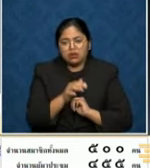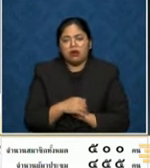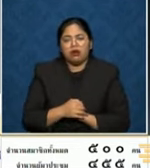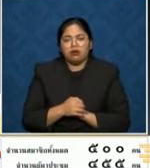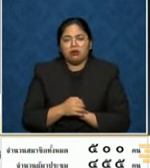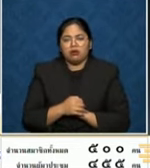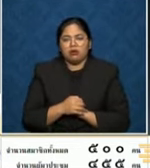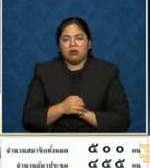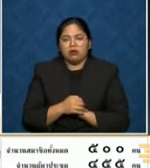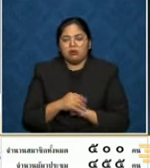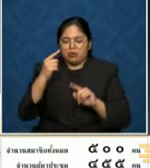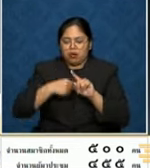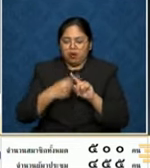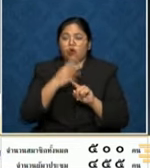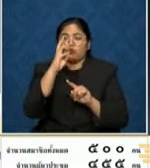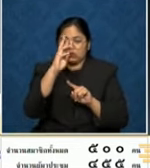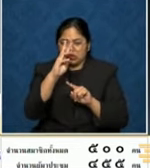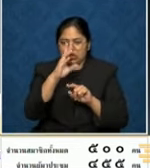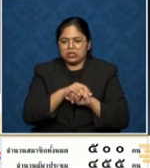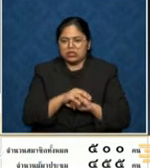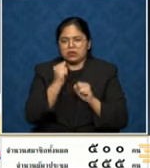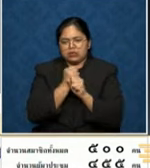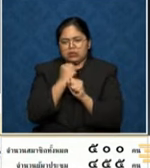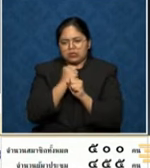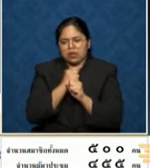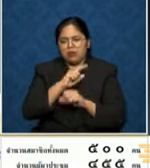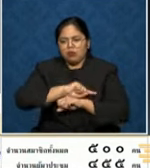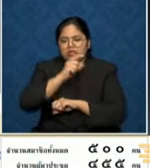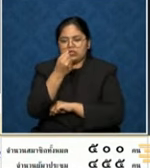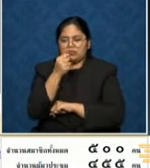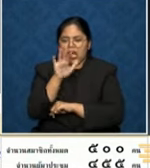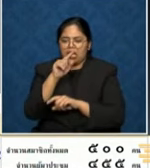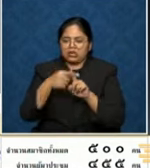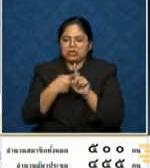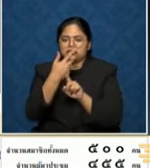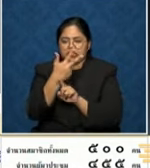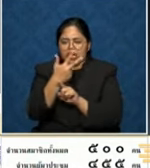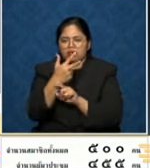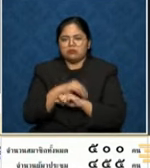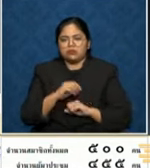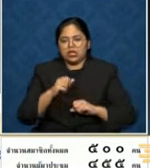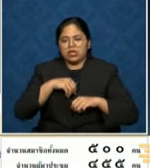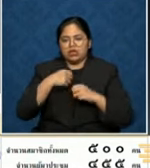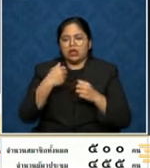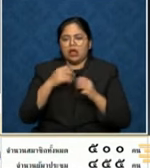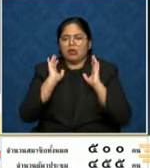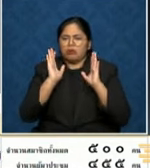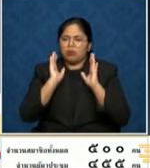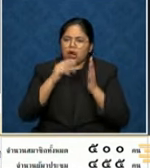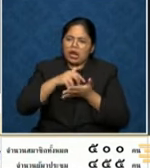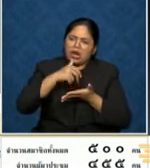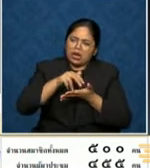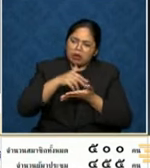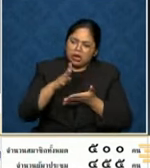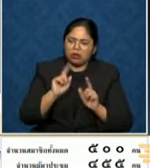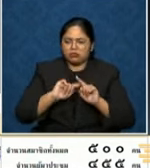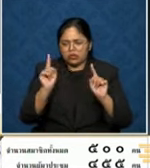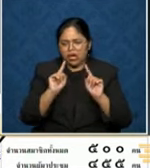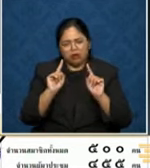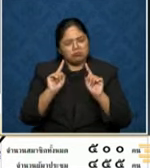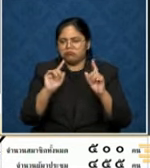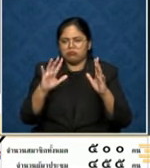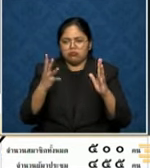ผลงานตอน6เดือนค่ะที่ท่านนายกสัญญาว่าจะแถลงวันที่15มีนาคมแต่ไม่ได้แถลงแต่ว่ามีการมีออกข่าว